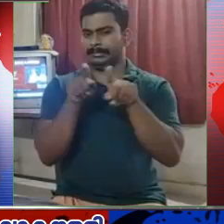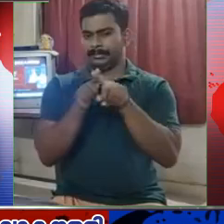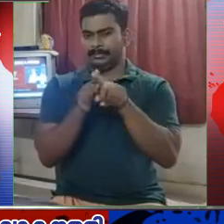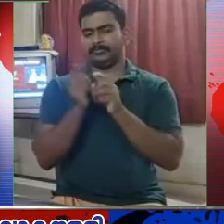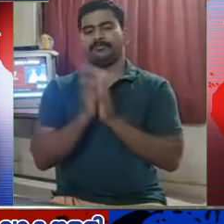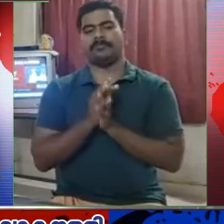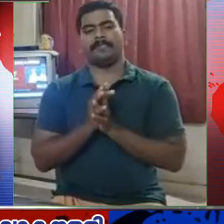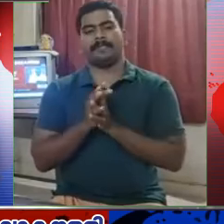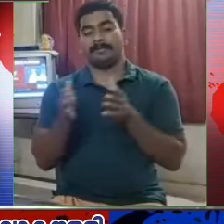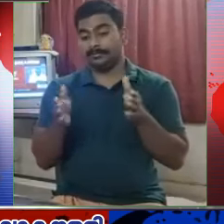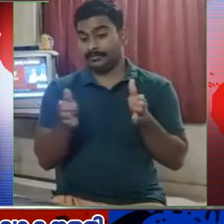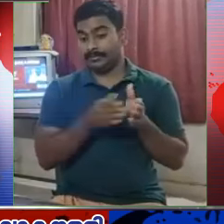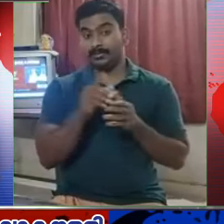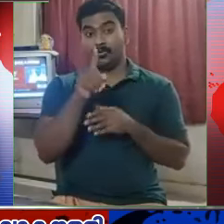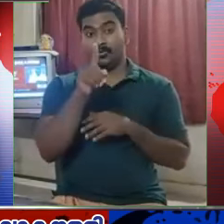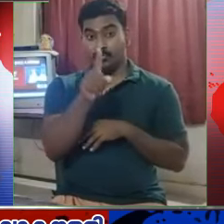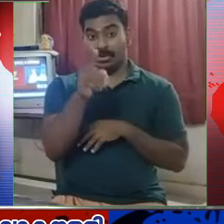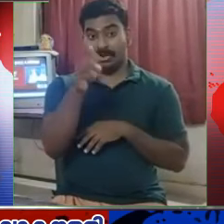ക്രമീകരിക്കാൻ